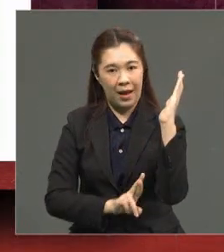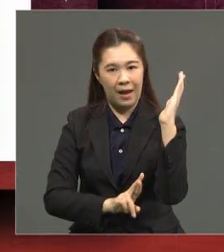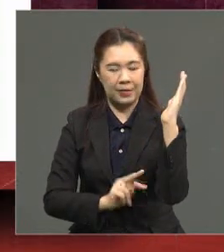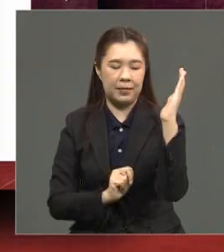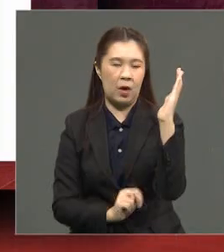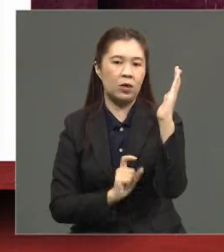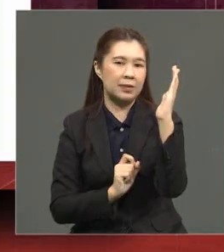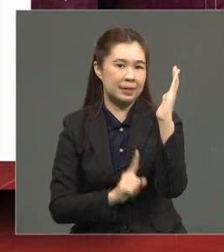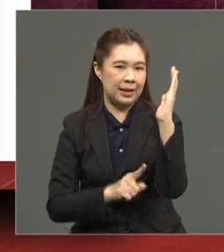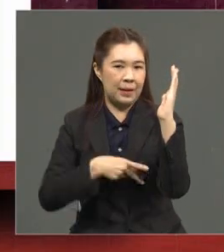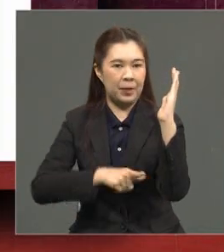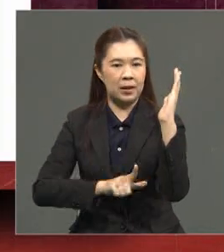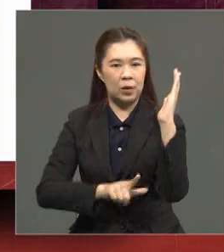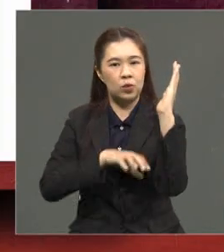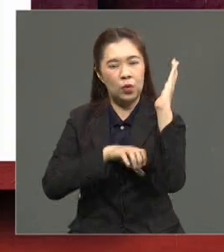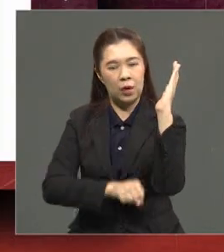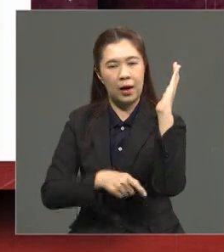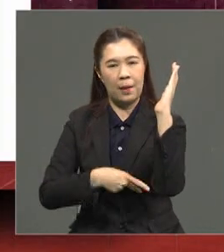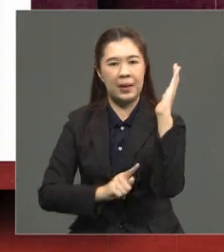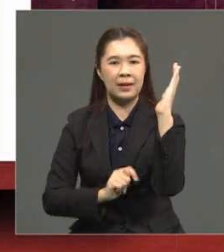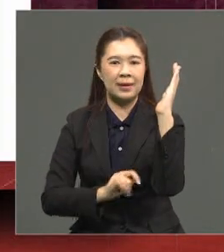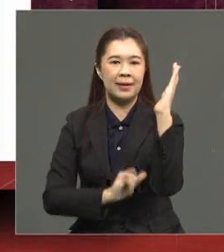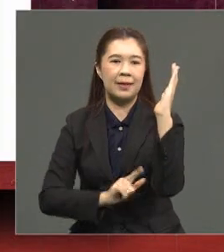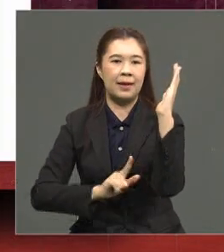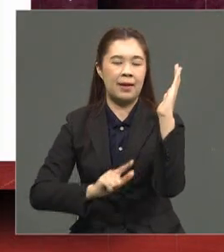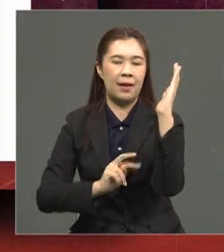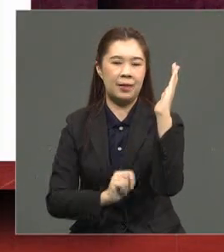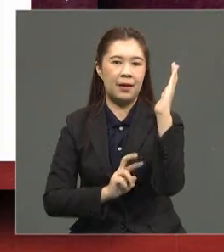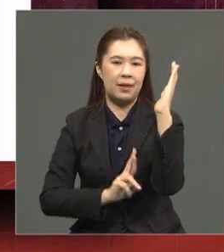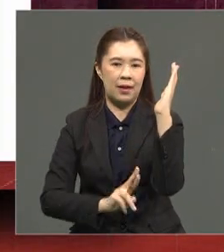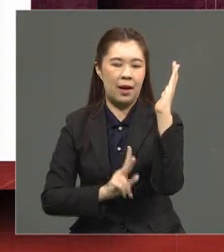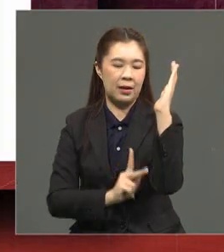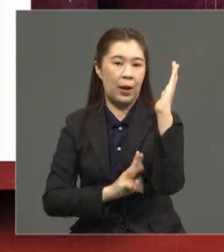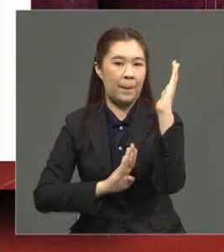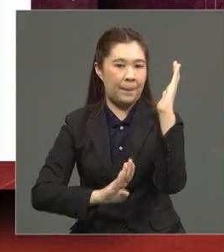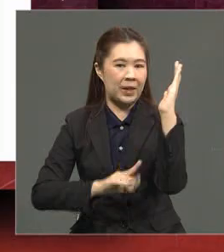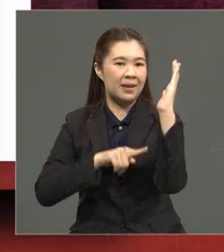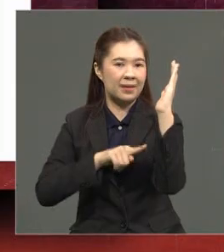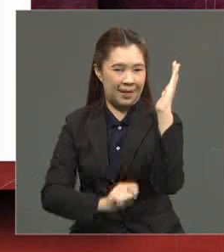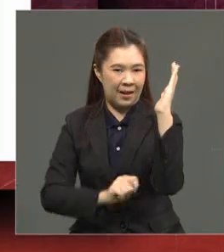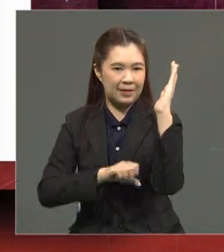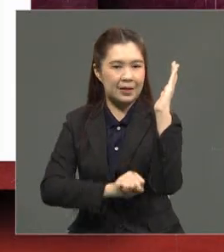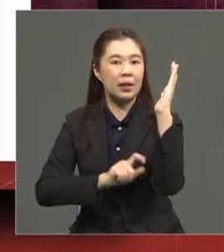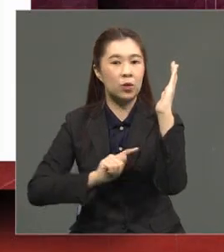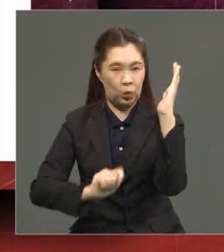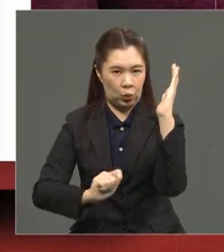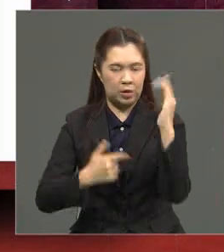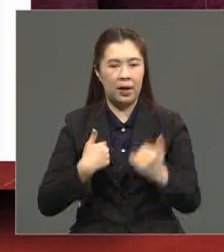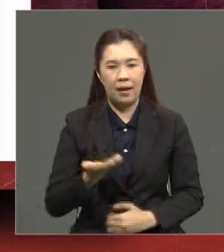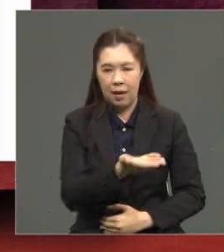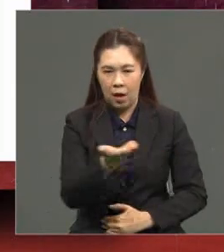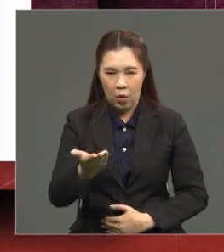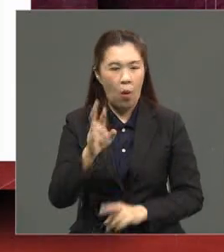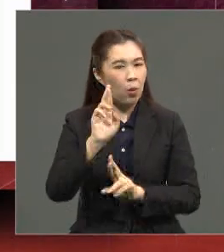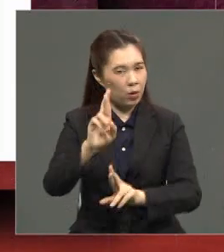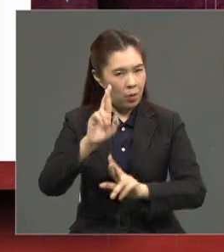นครศรีธรรมราชพัทลุงสงขลาปัตตานียะลานราธิวาสกระบี่ตรังและสตูนครับขอให้ประชาชนบริเวณดังกล่าวระวัง